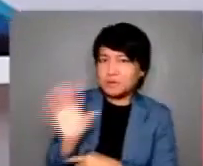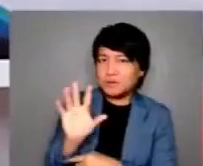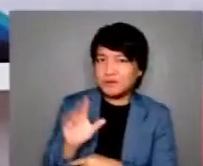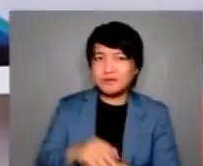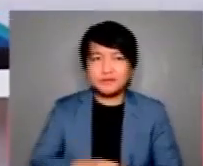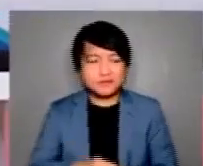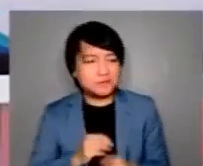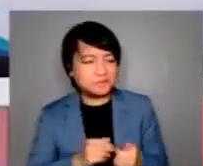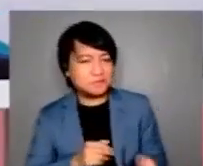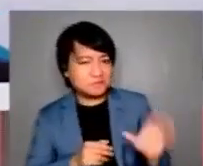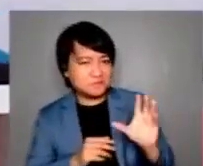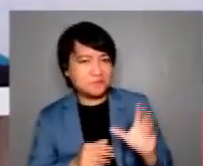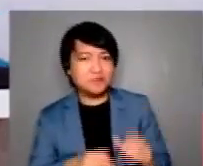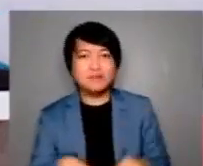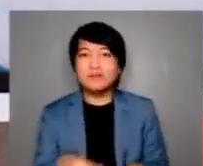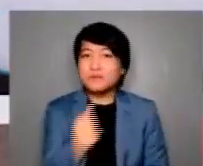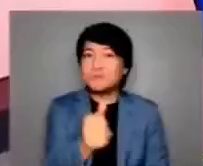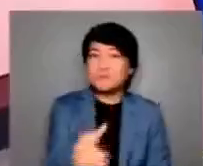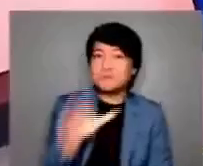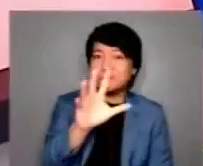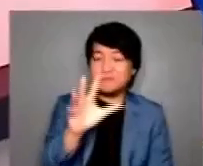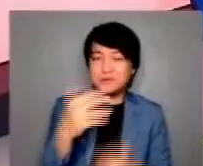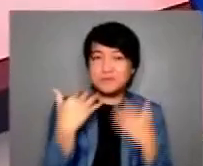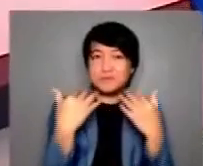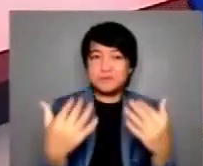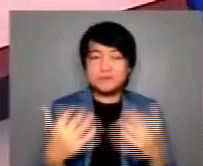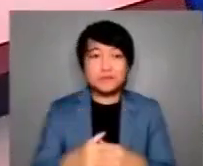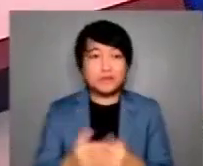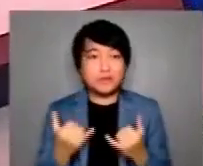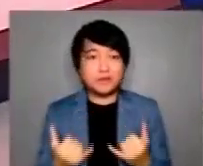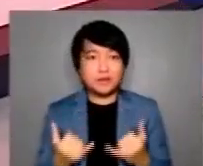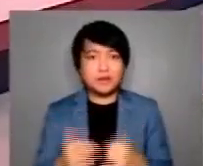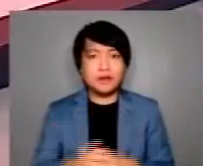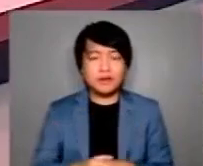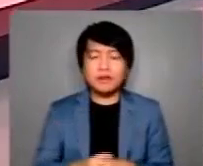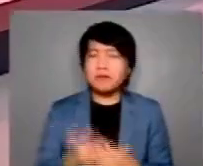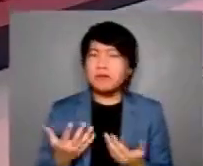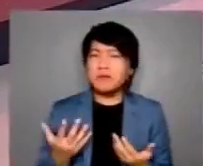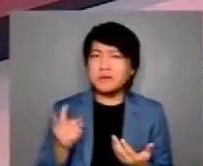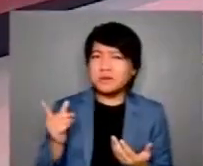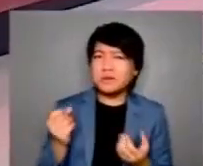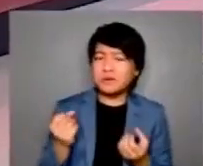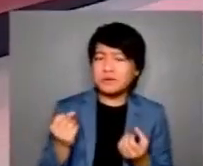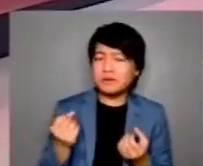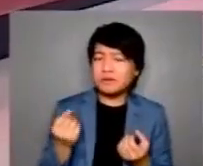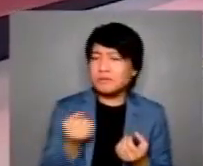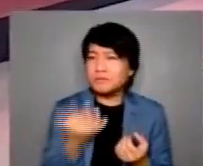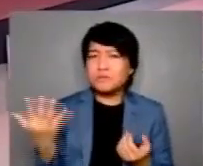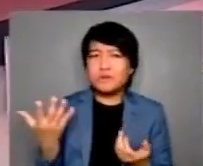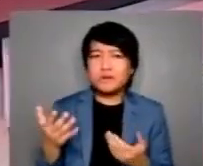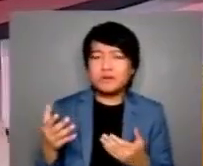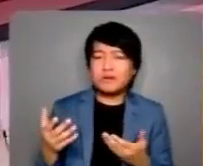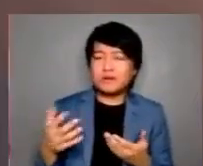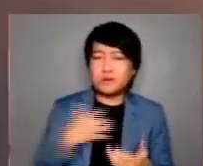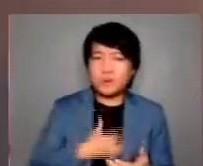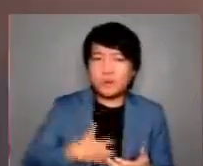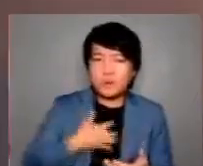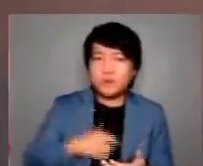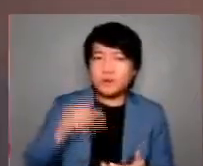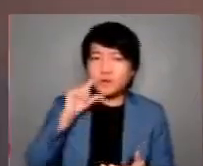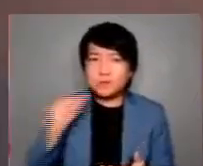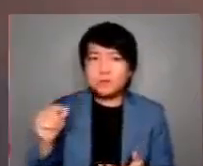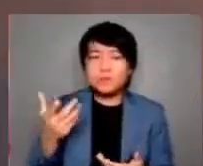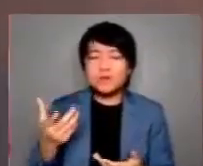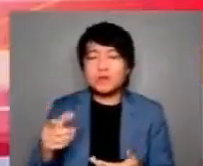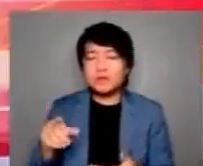Magandang umaga po sa ating mga kababayan sa ngayon po eh Ilan na yung nakukuha niyong reklamo impormasyon sumbong Tungkol po sa vote buying at vote